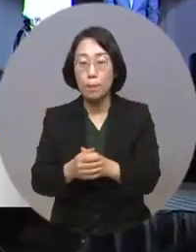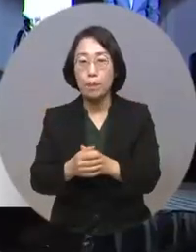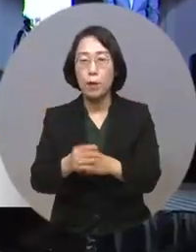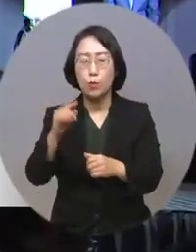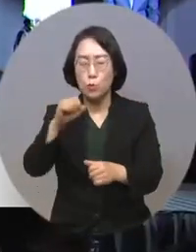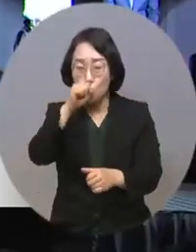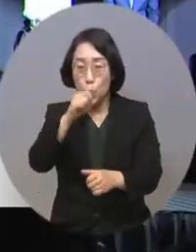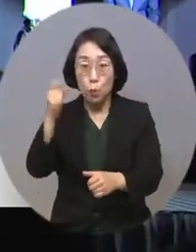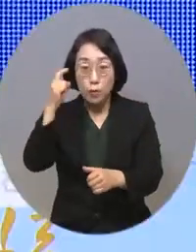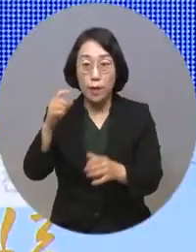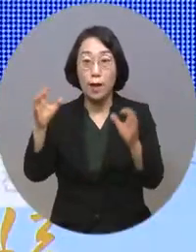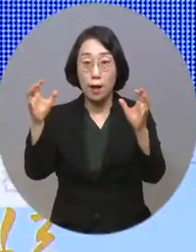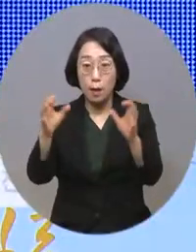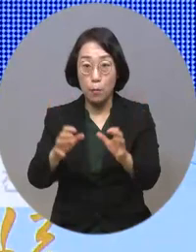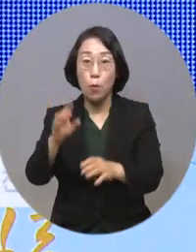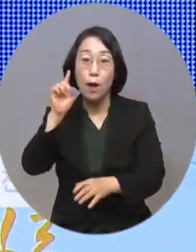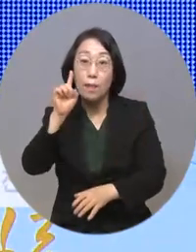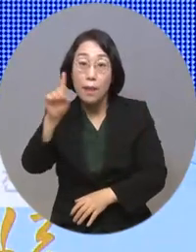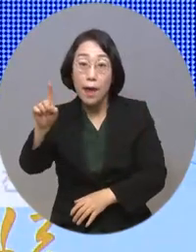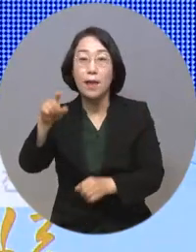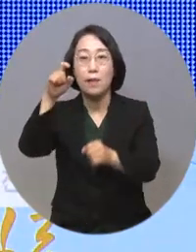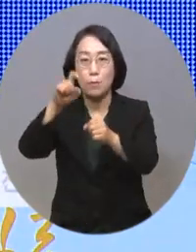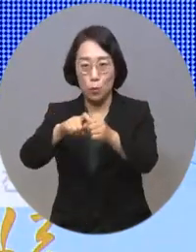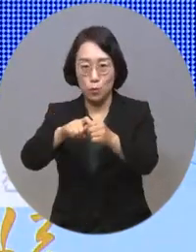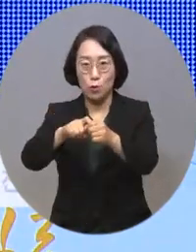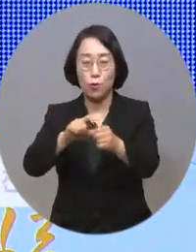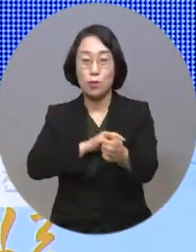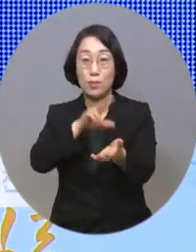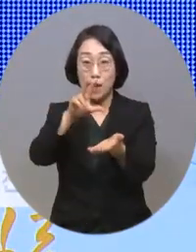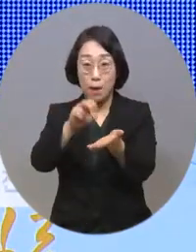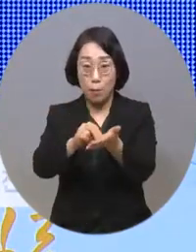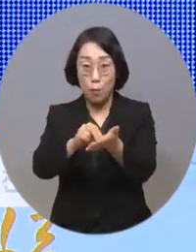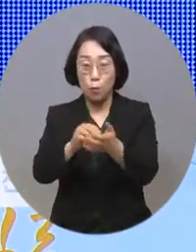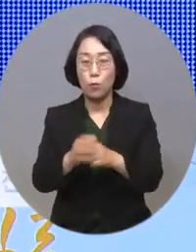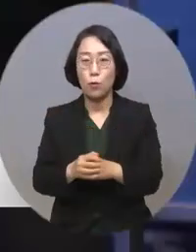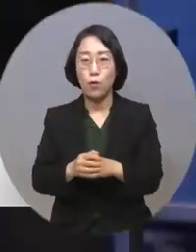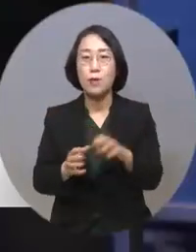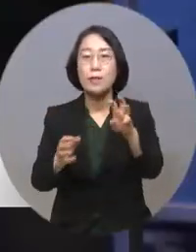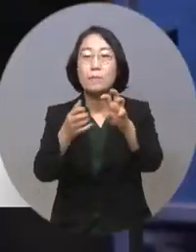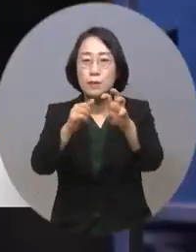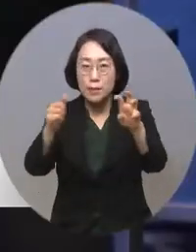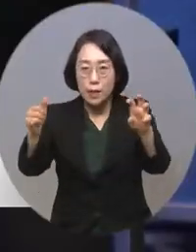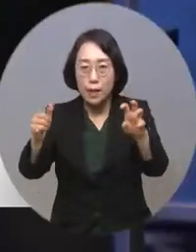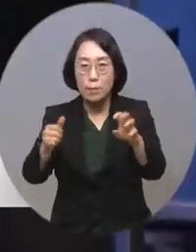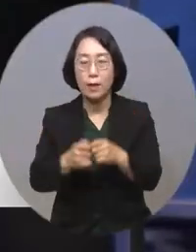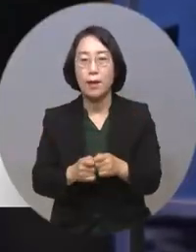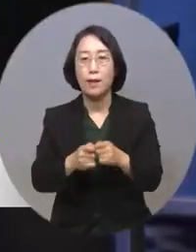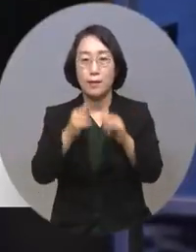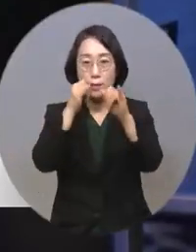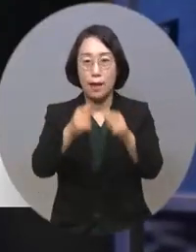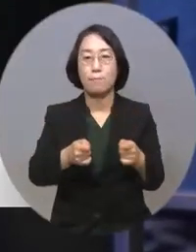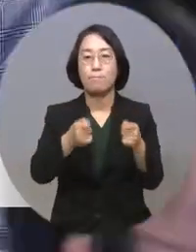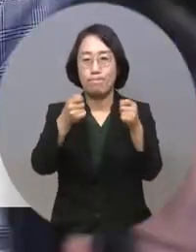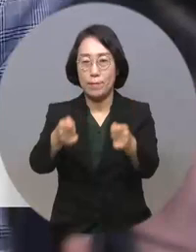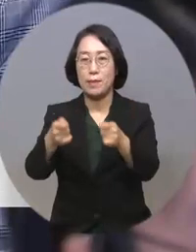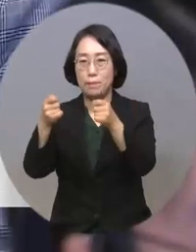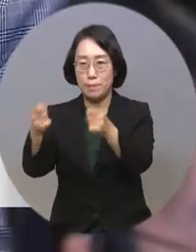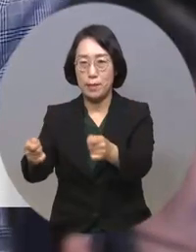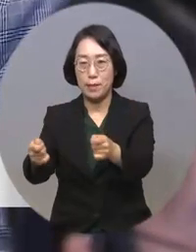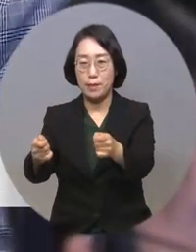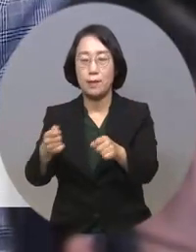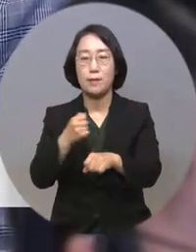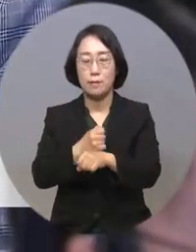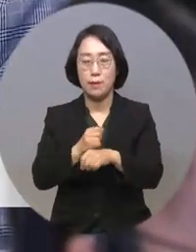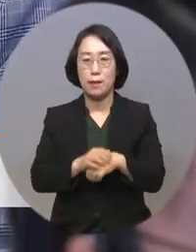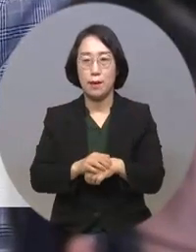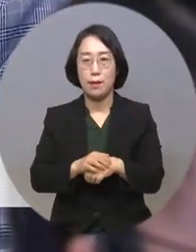내일도를 슬로건으로 장애인 고용촉진 유공자 30명의 철탑 산업훈장, 산업포장 등이 수여됐습니다.